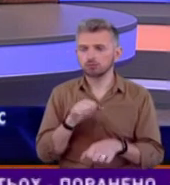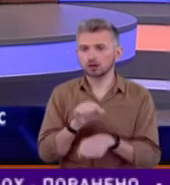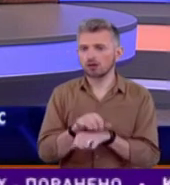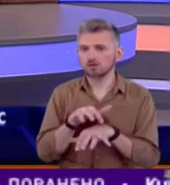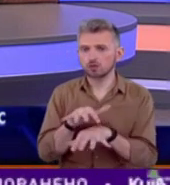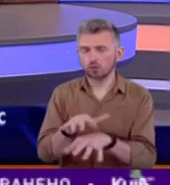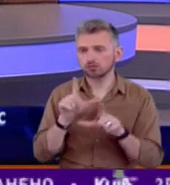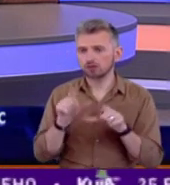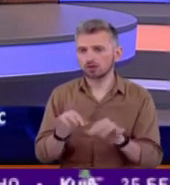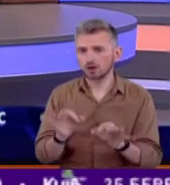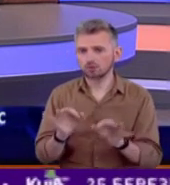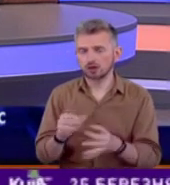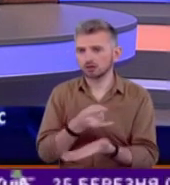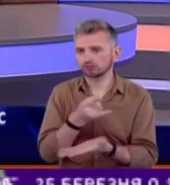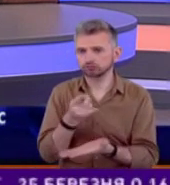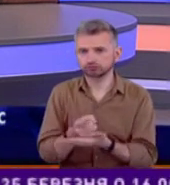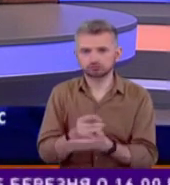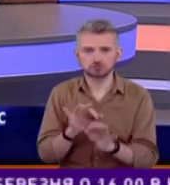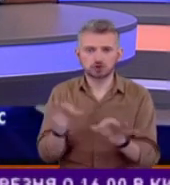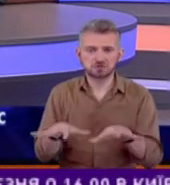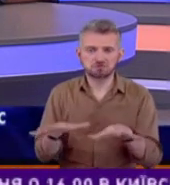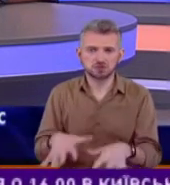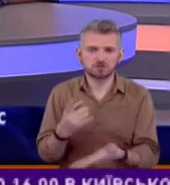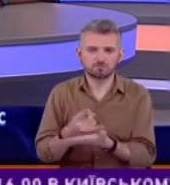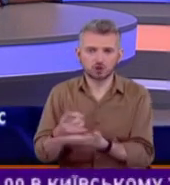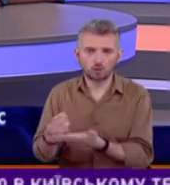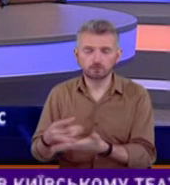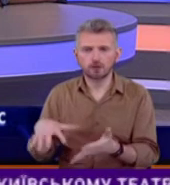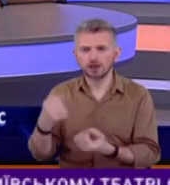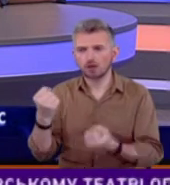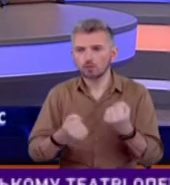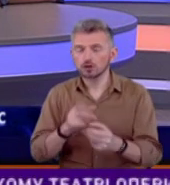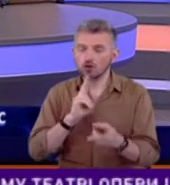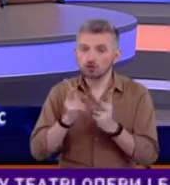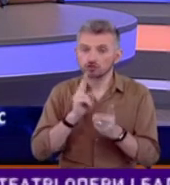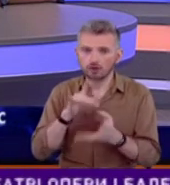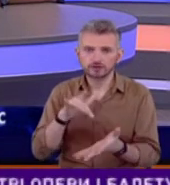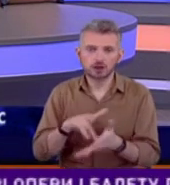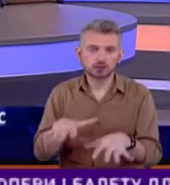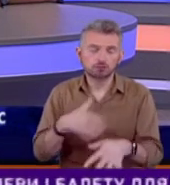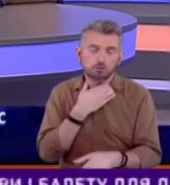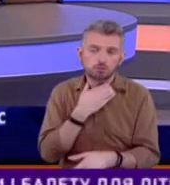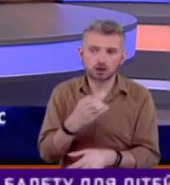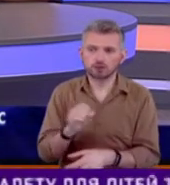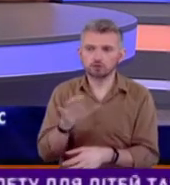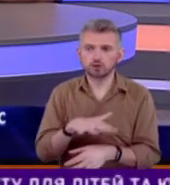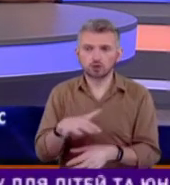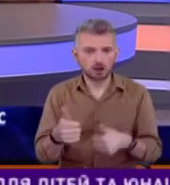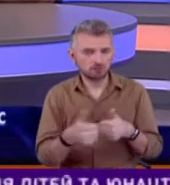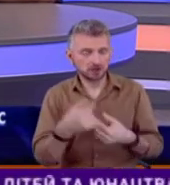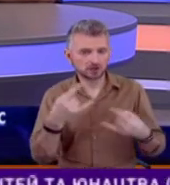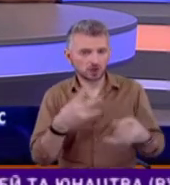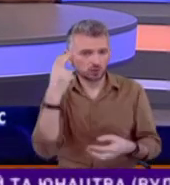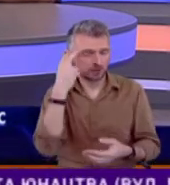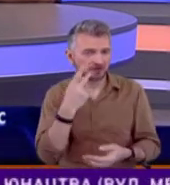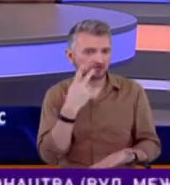доехал замечательно, припарковался, шикарный паркинг рядом есть. Водители обычно жалуются, что в центре встать невозможно. На Европейской площади. А біля телеканалу «Київ»